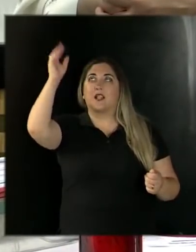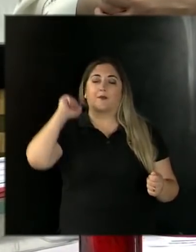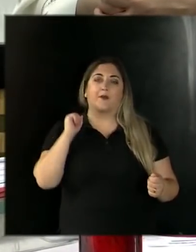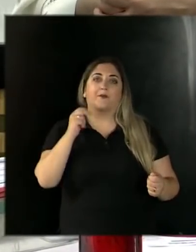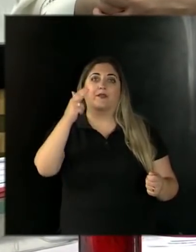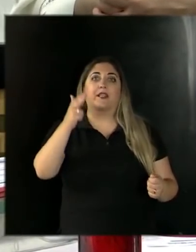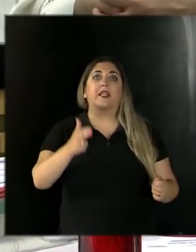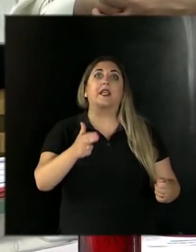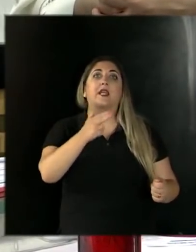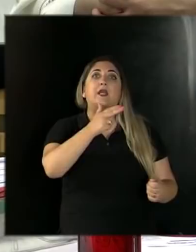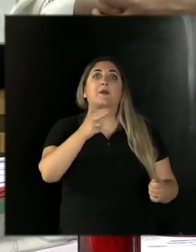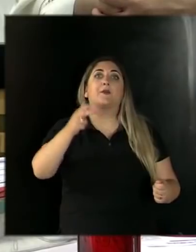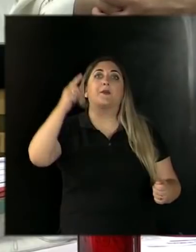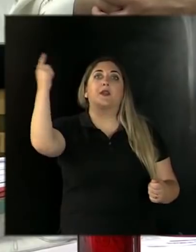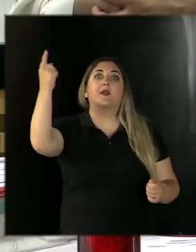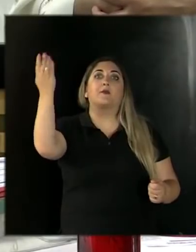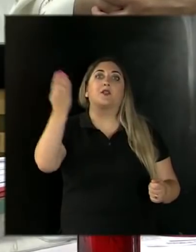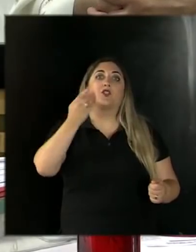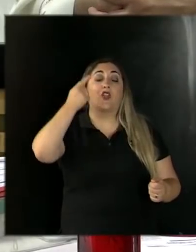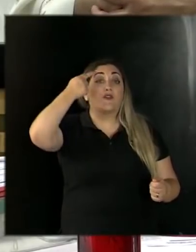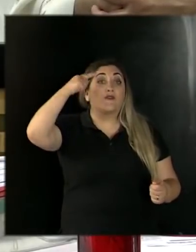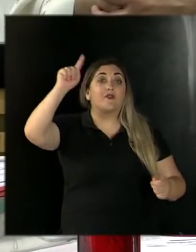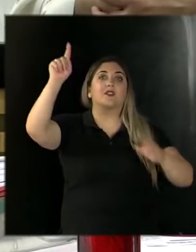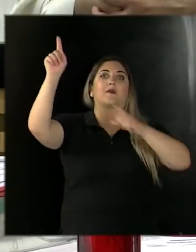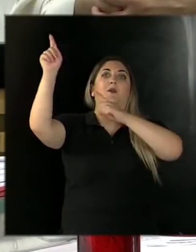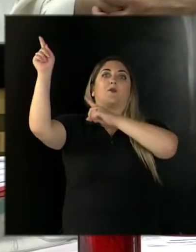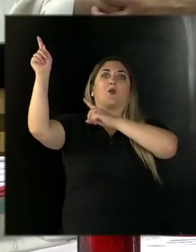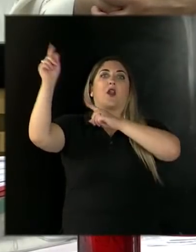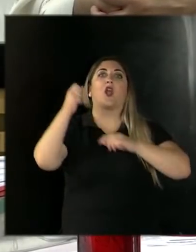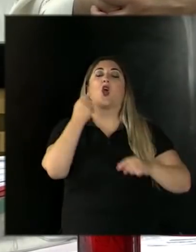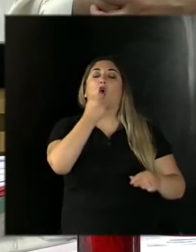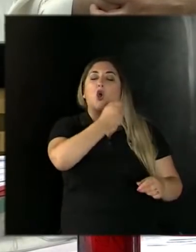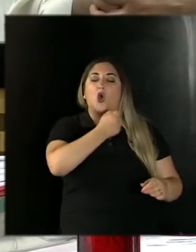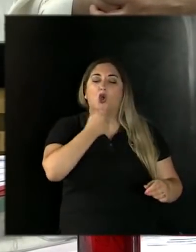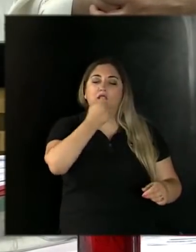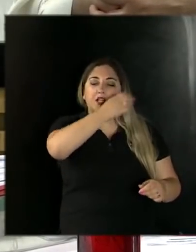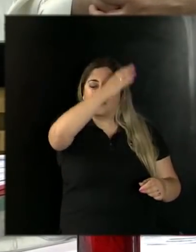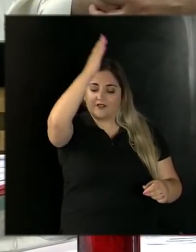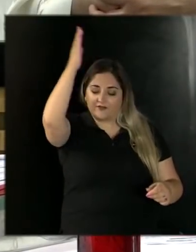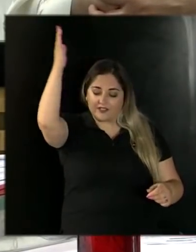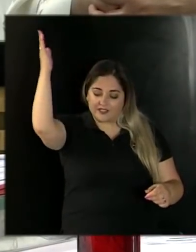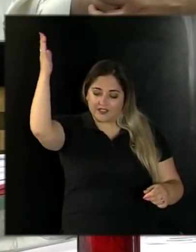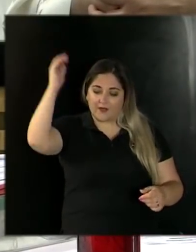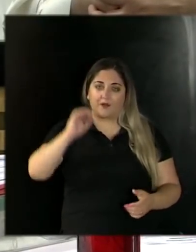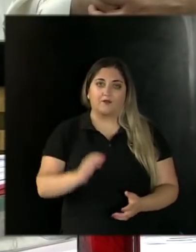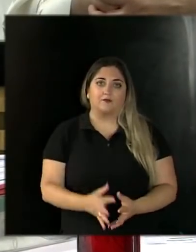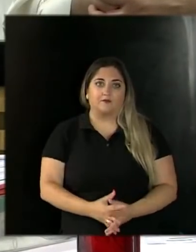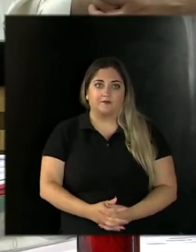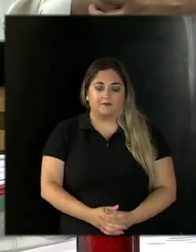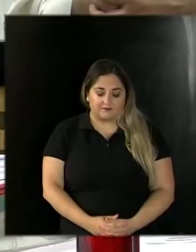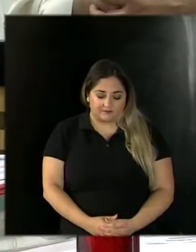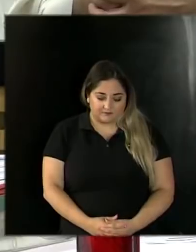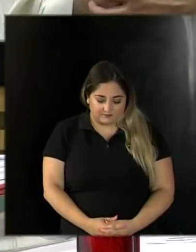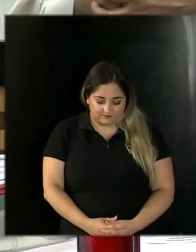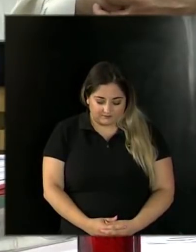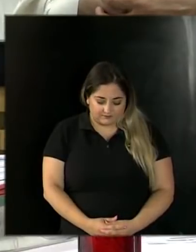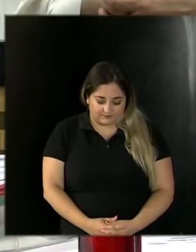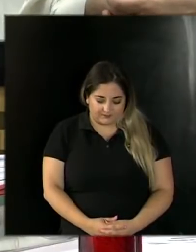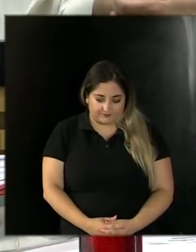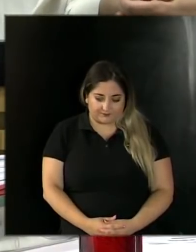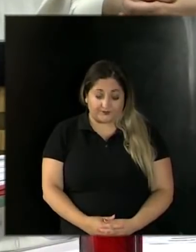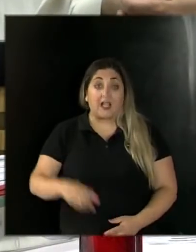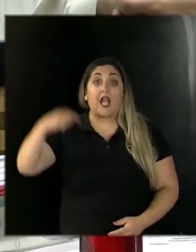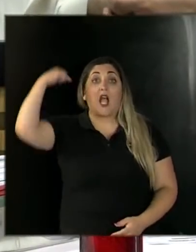fl-għoli tas-smowiet, imbirek minn ġej f'isem il-mulej, osanna fl-għoli tas-smowiet.